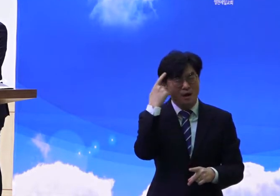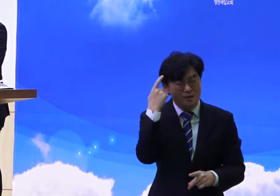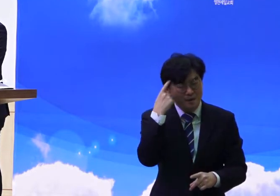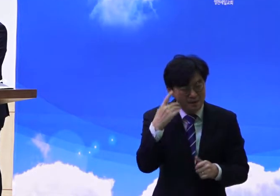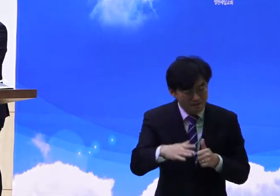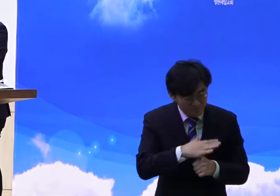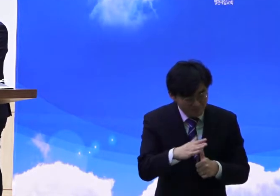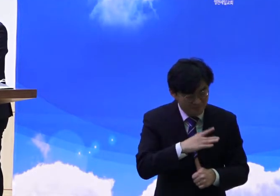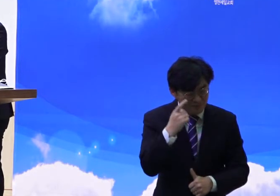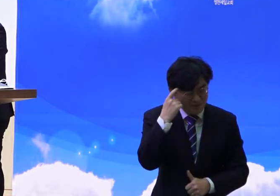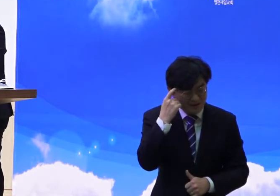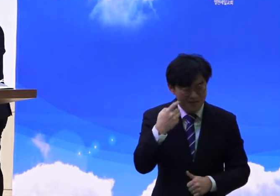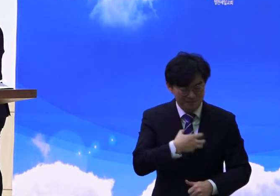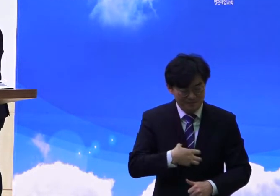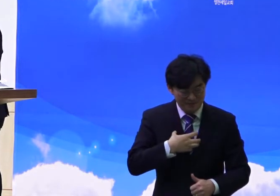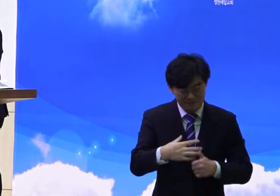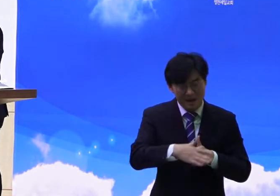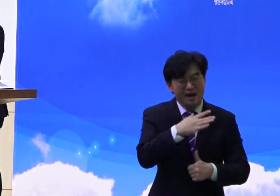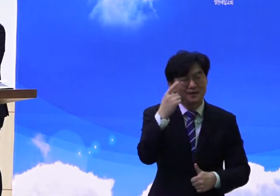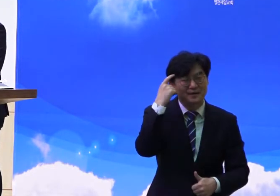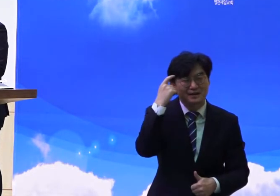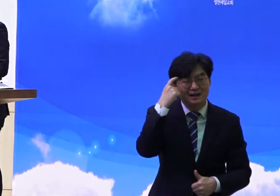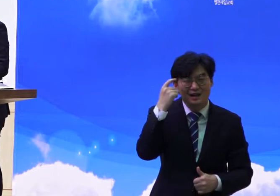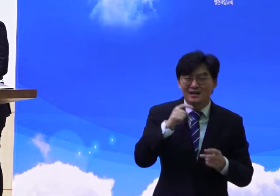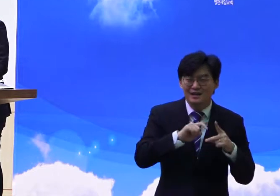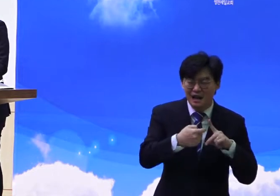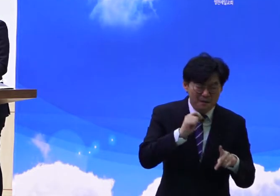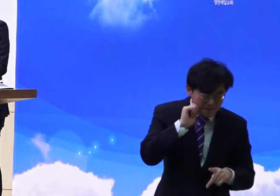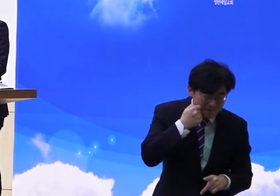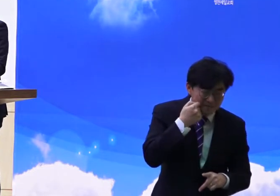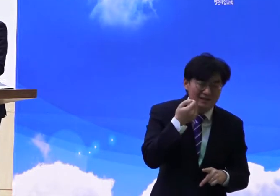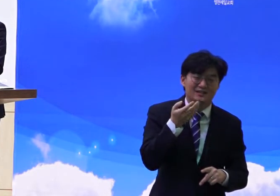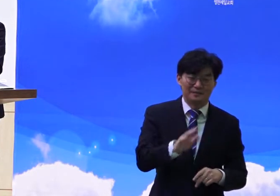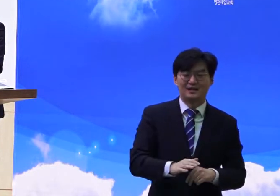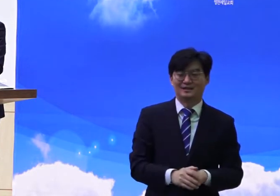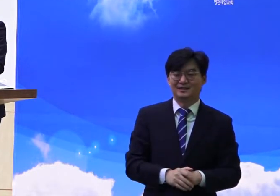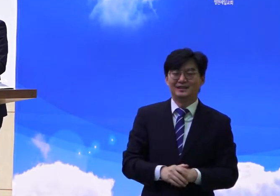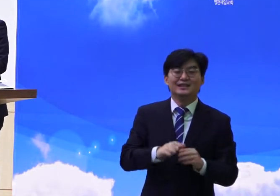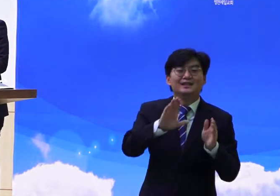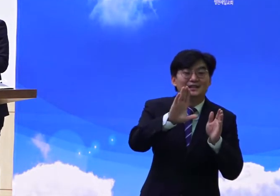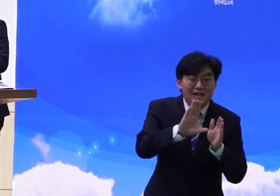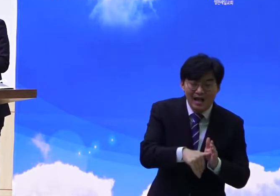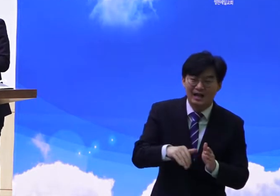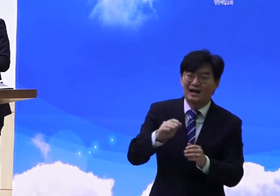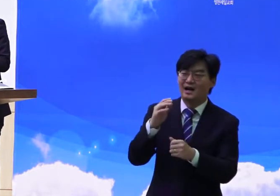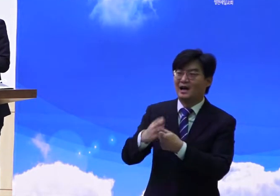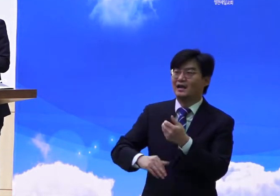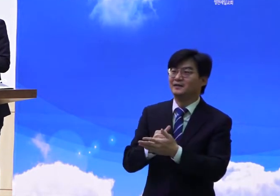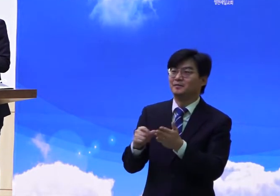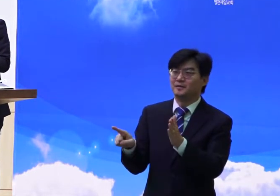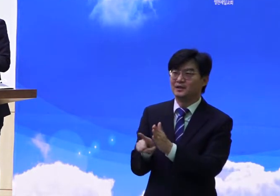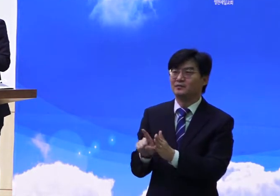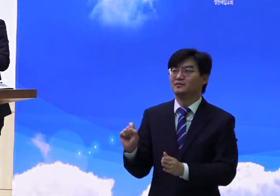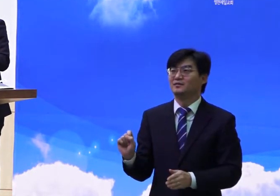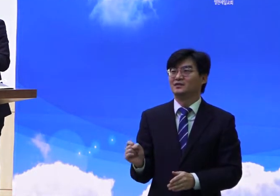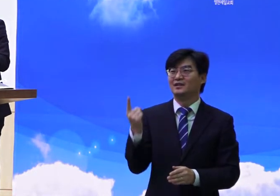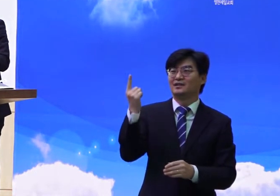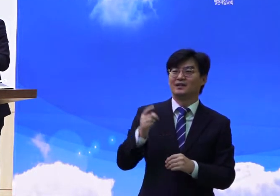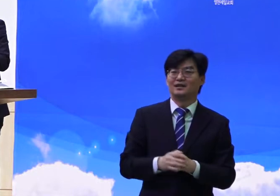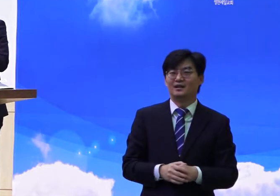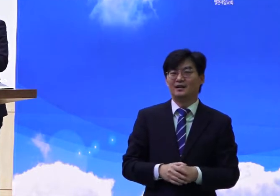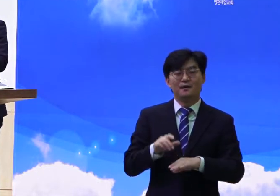상황에 있을지라도 그 속에서 끝까지 하나님을 신뢰하시기 바랍니다. 마음이 상해서 힘든